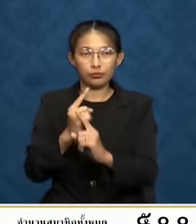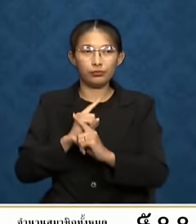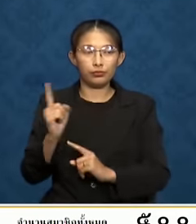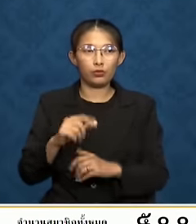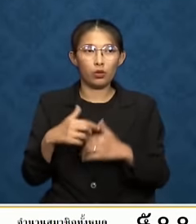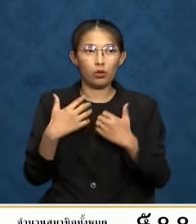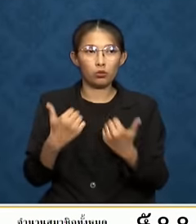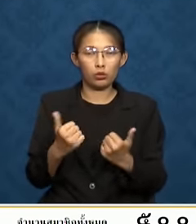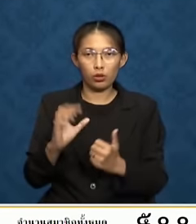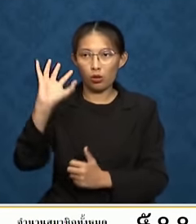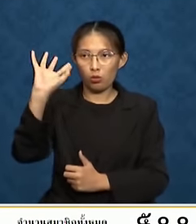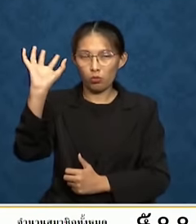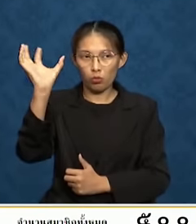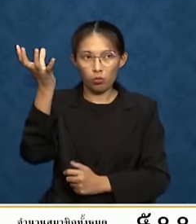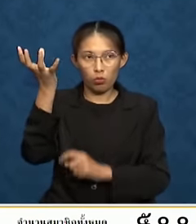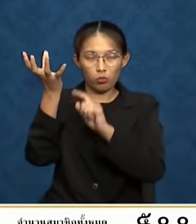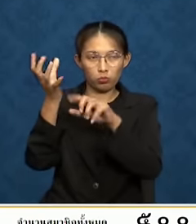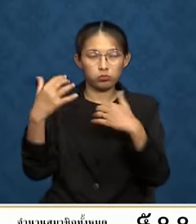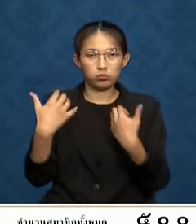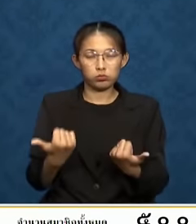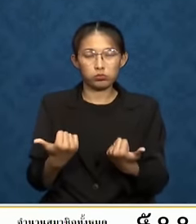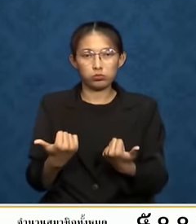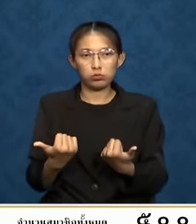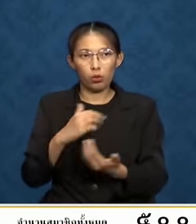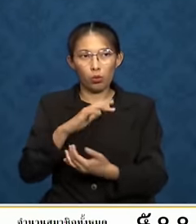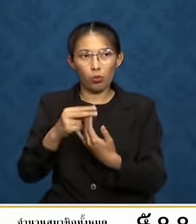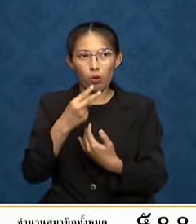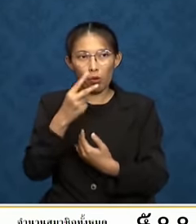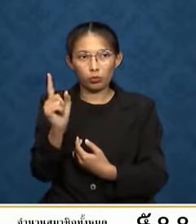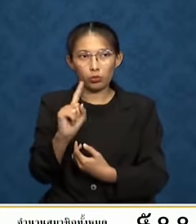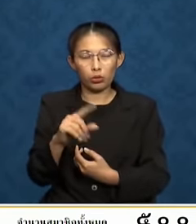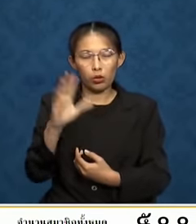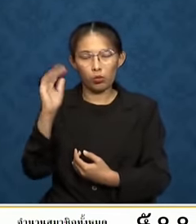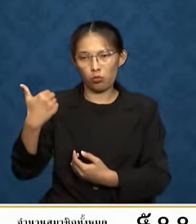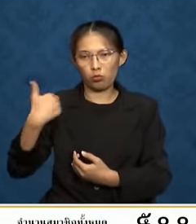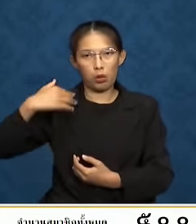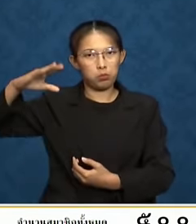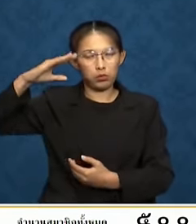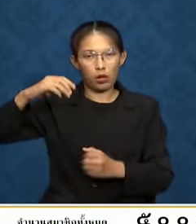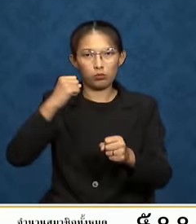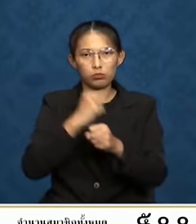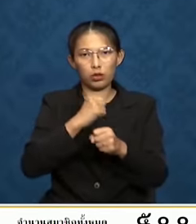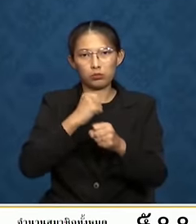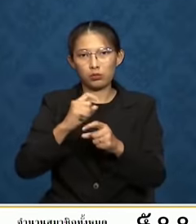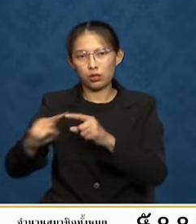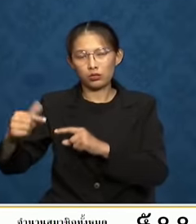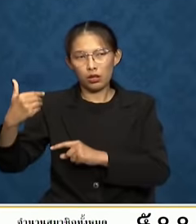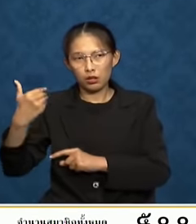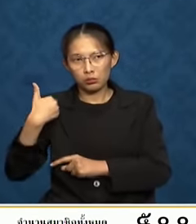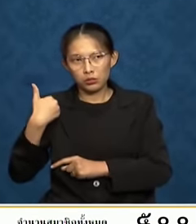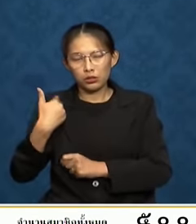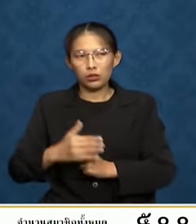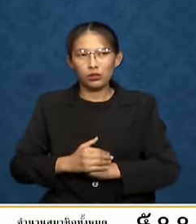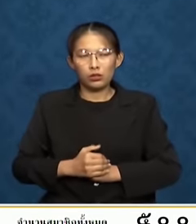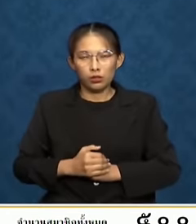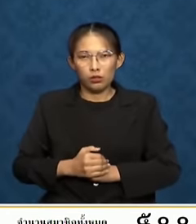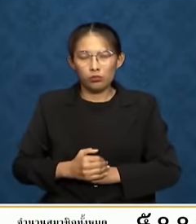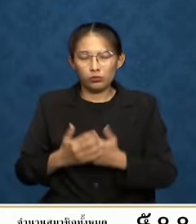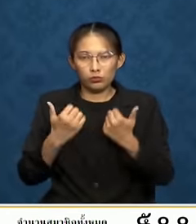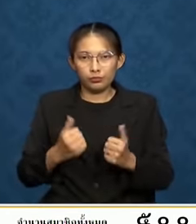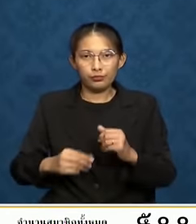บรรยากาศของโลกเริ่มกลับมาสร้างกองทัพกันทั้งนั้นเลยวันนี้เริ่มเพิ่ม